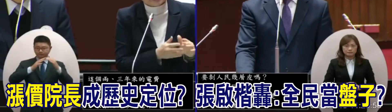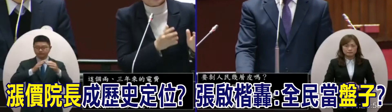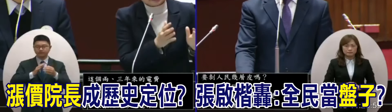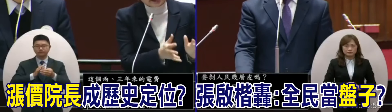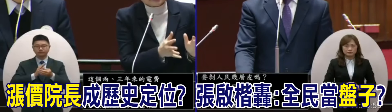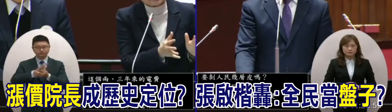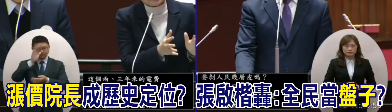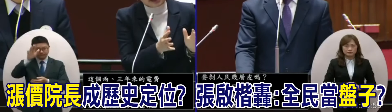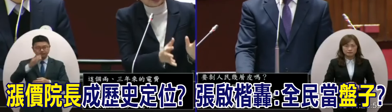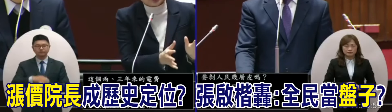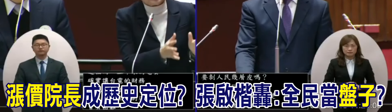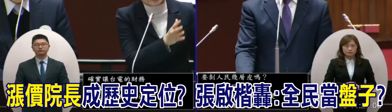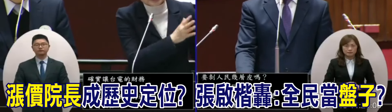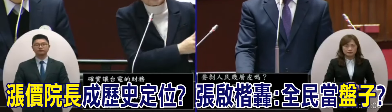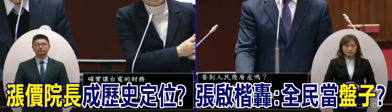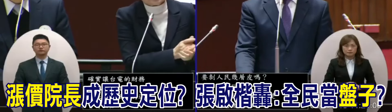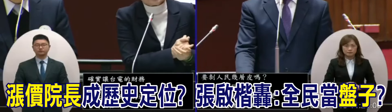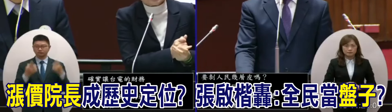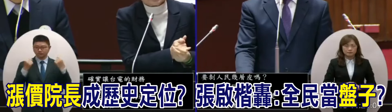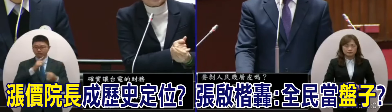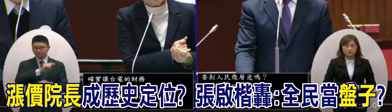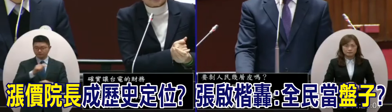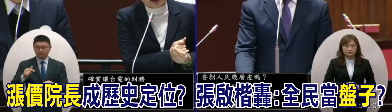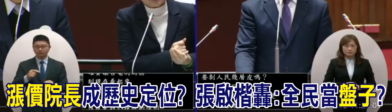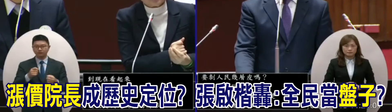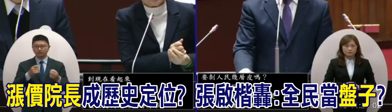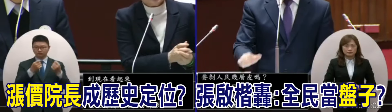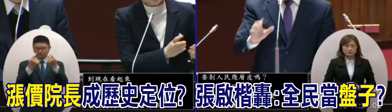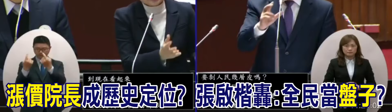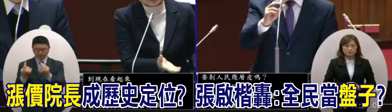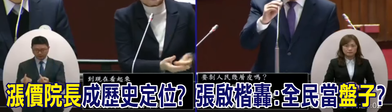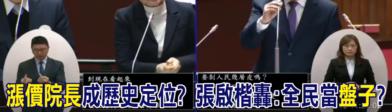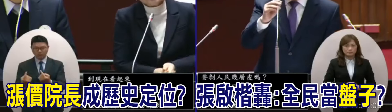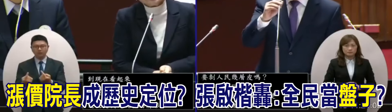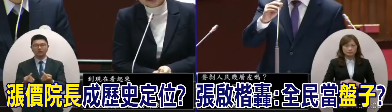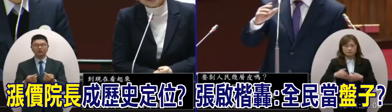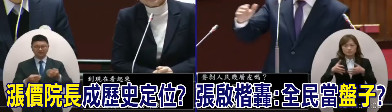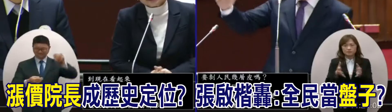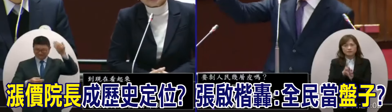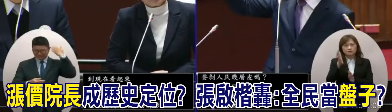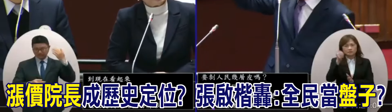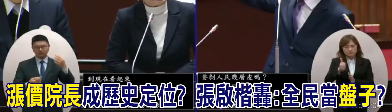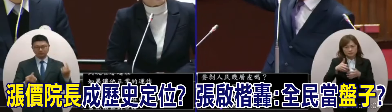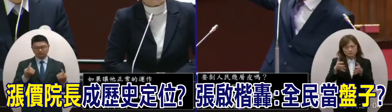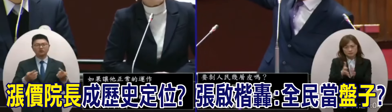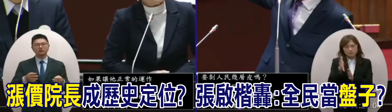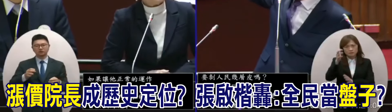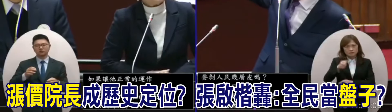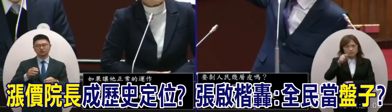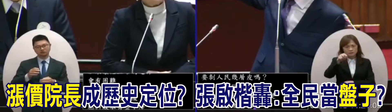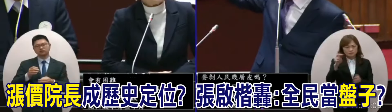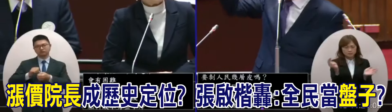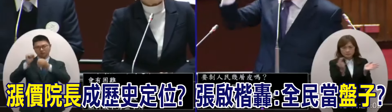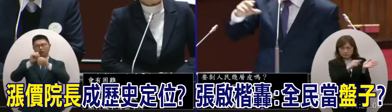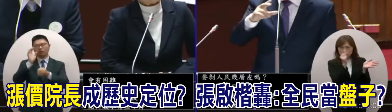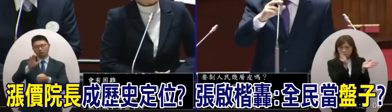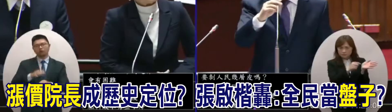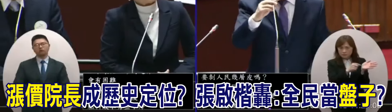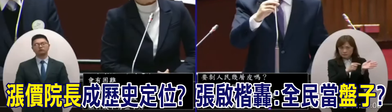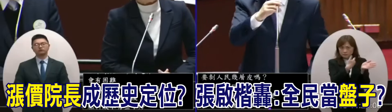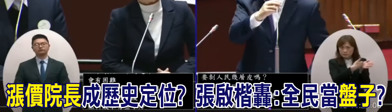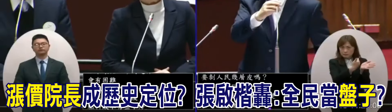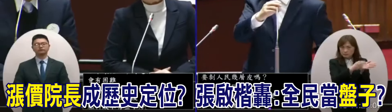下降，但是仍旧比战争之前高，那这个是现实的问题。 好吧，来我们看下一张图。